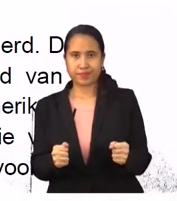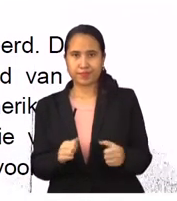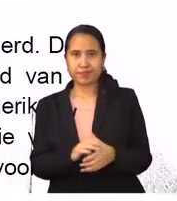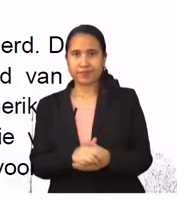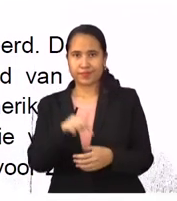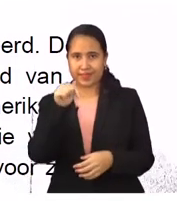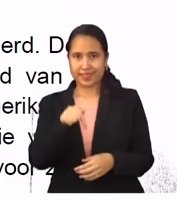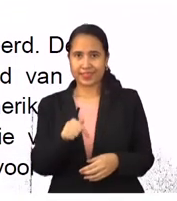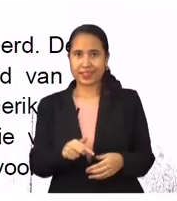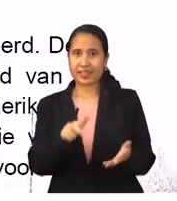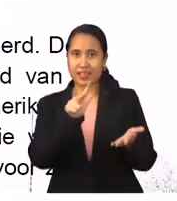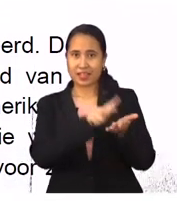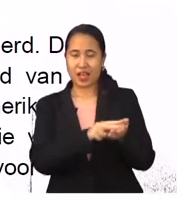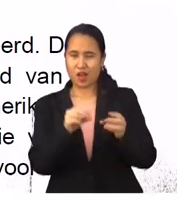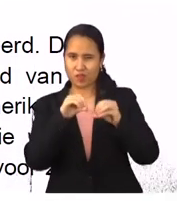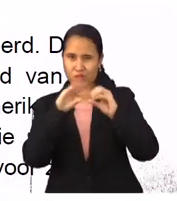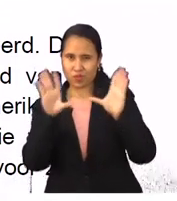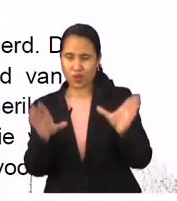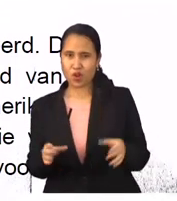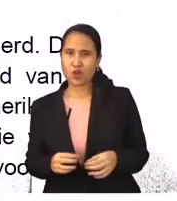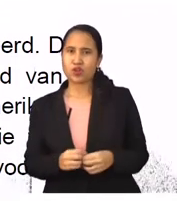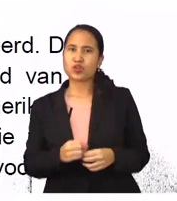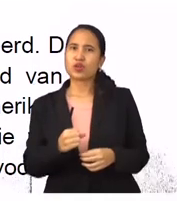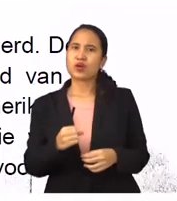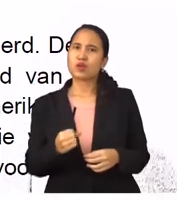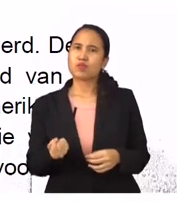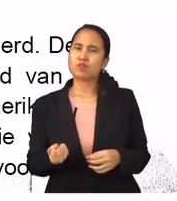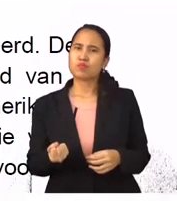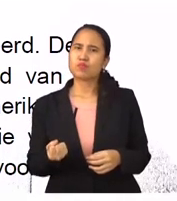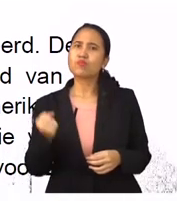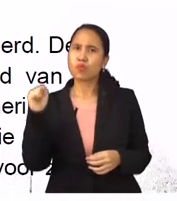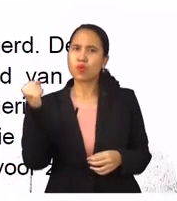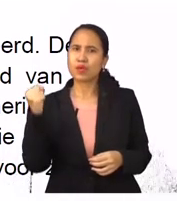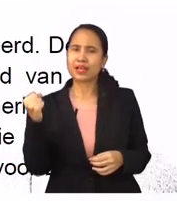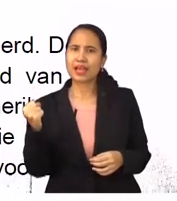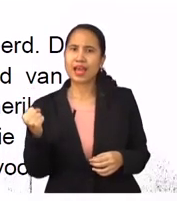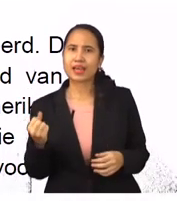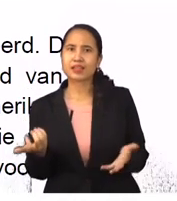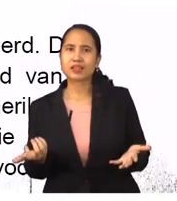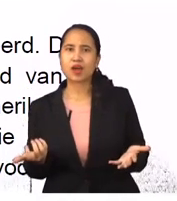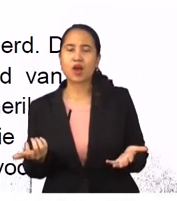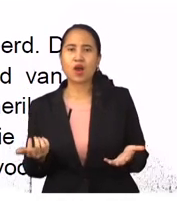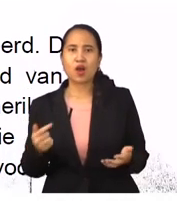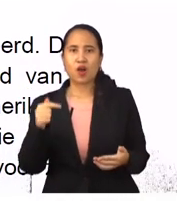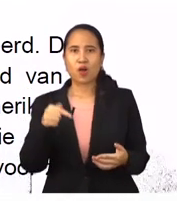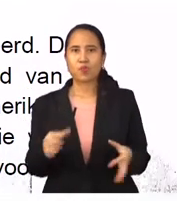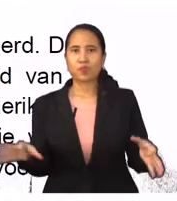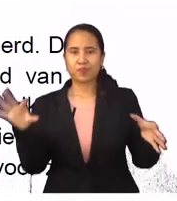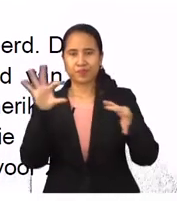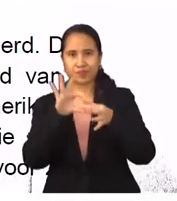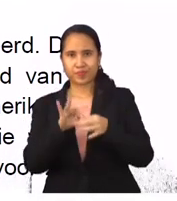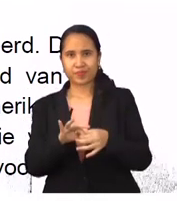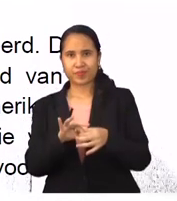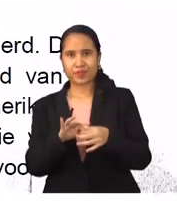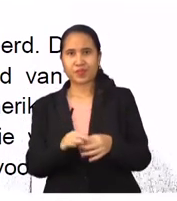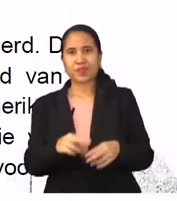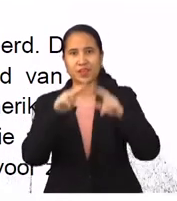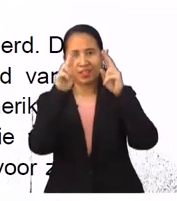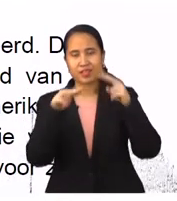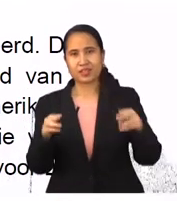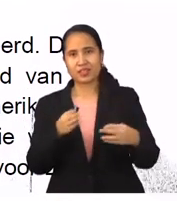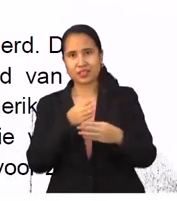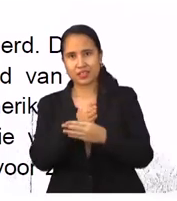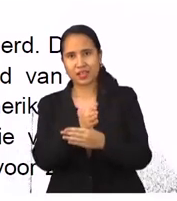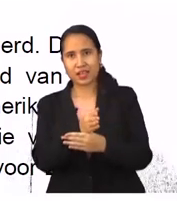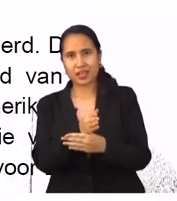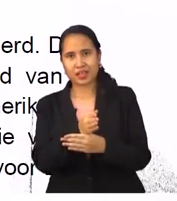Dit artikel verduidelijkt de mogelijkheid om bij de rechter een beroep te doen op een ieder verbindende bepaling van internationaal recht,